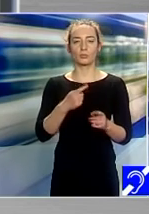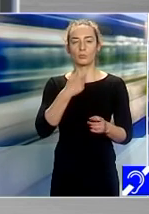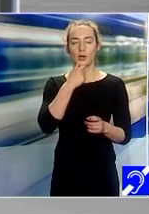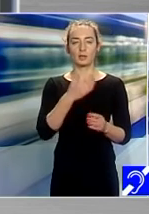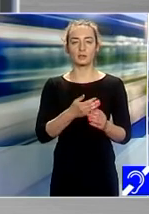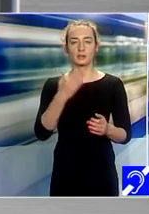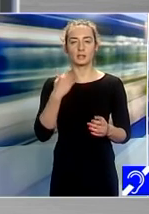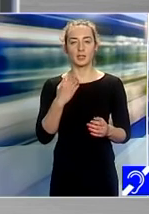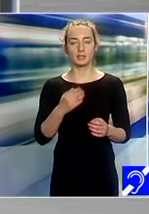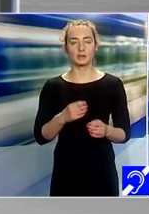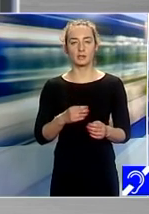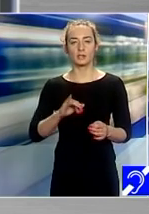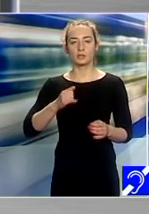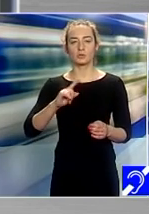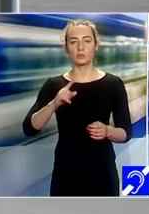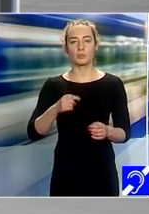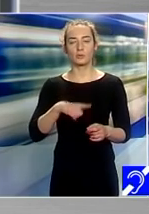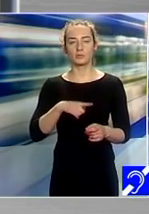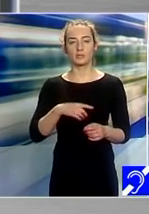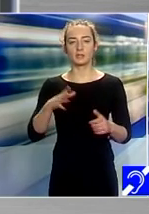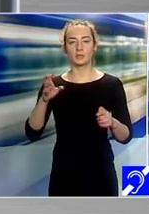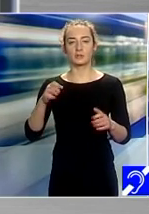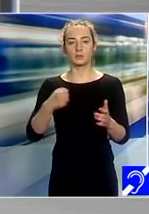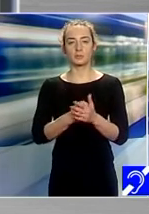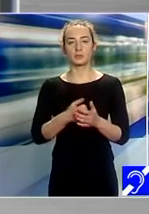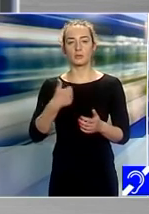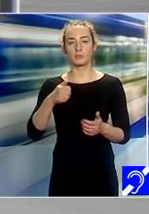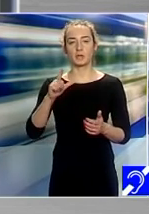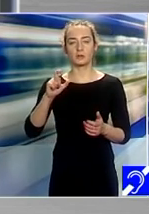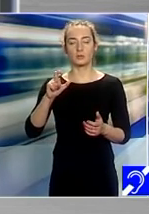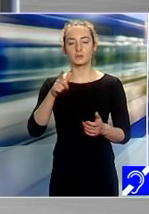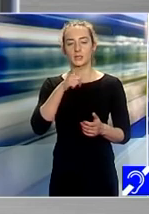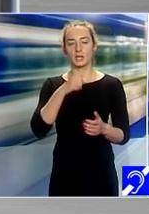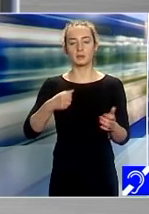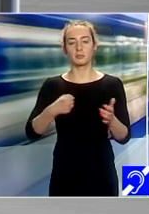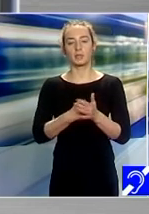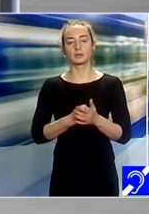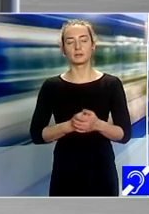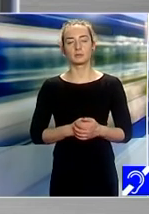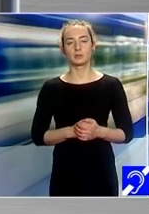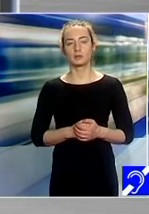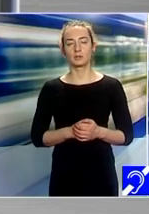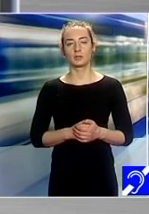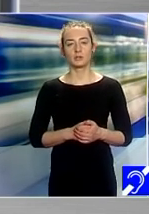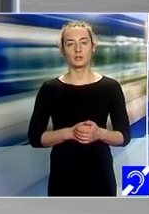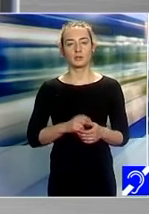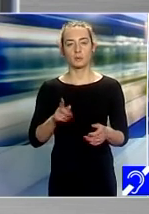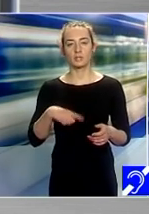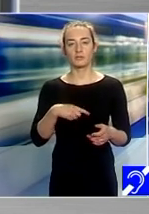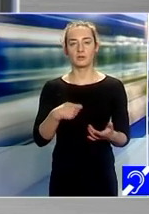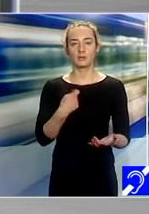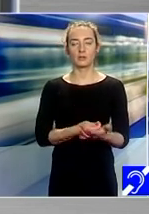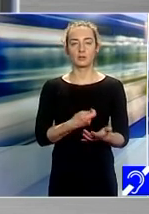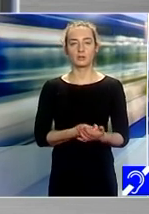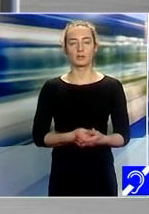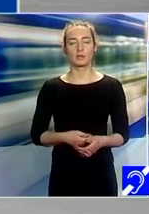de nașterea copilului și pot fi între 600 și 1.200 de lei maxim, poate fi indemnizația.